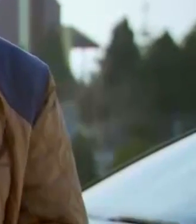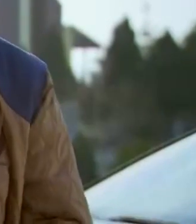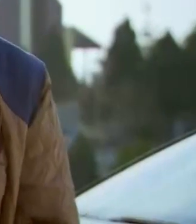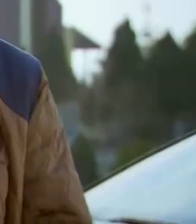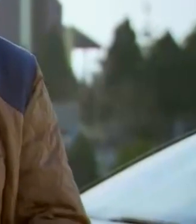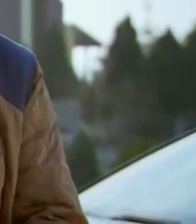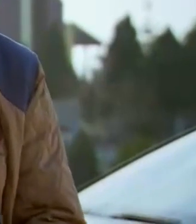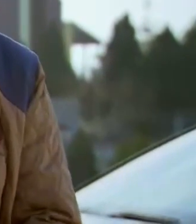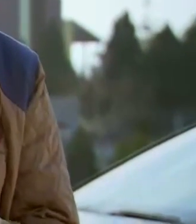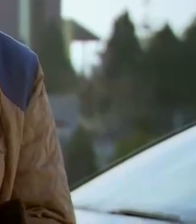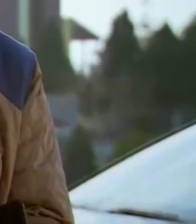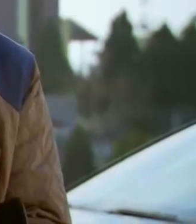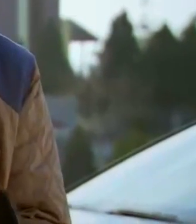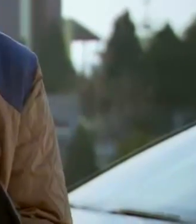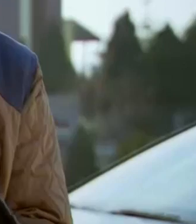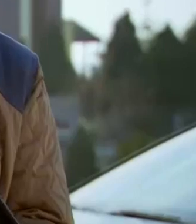cüzdanını çıkardı.